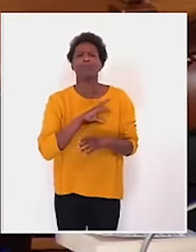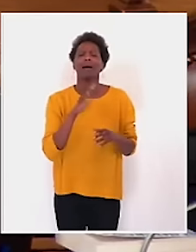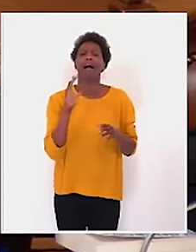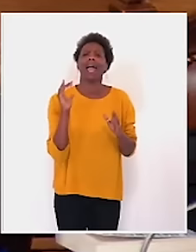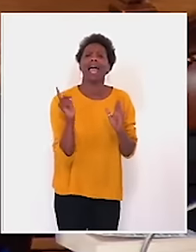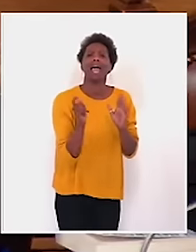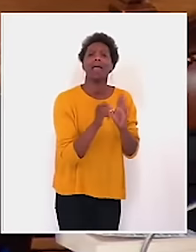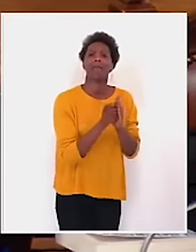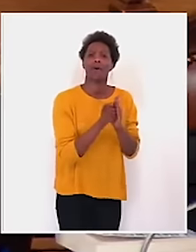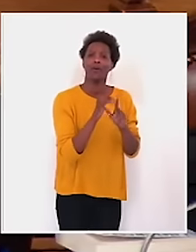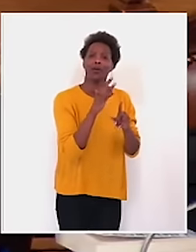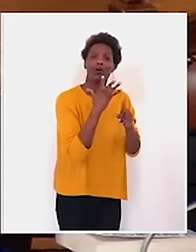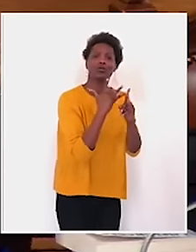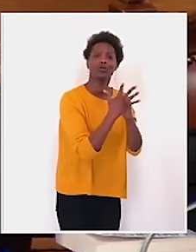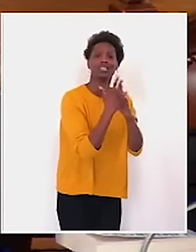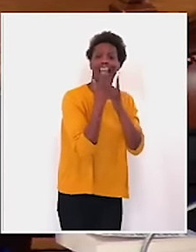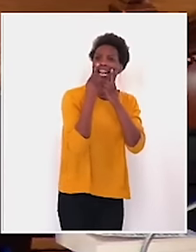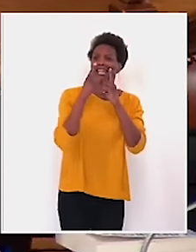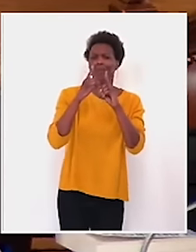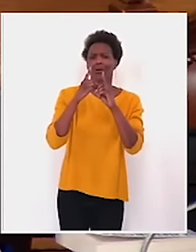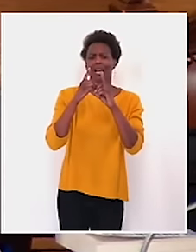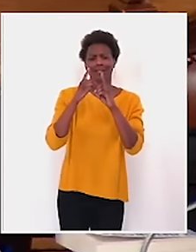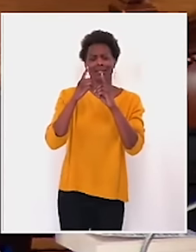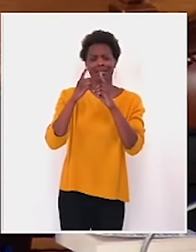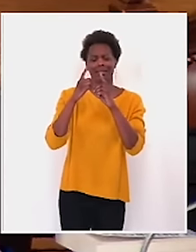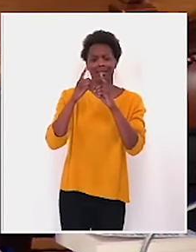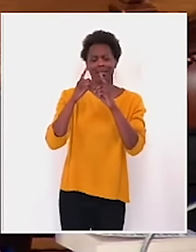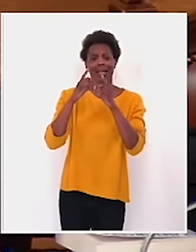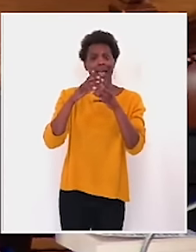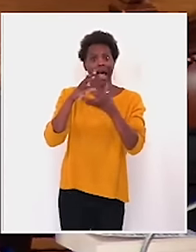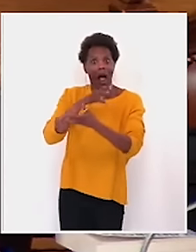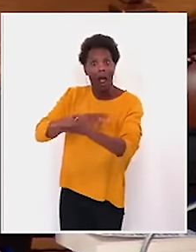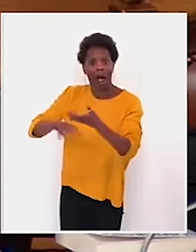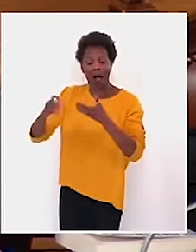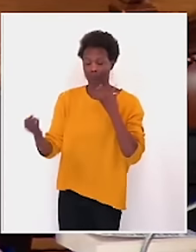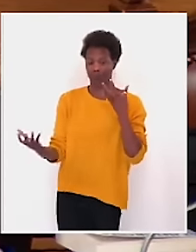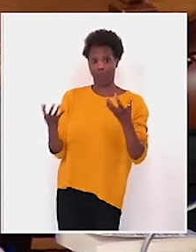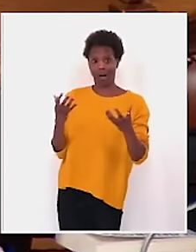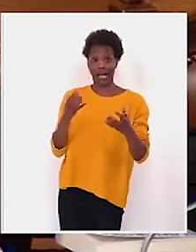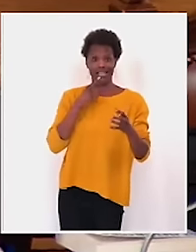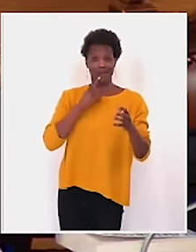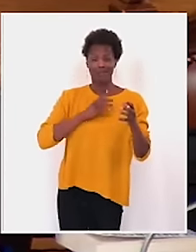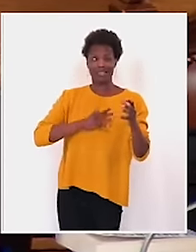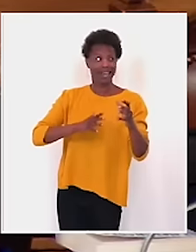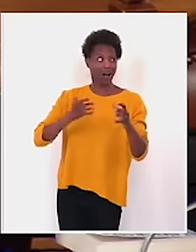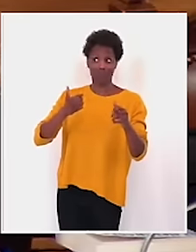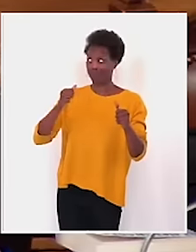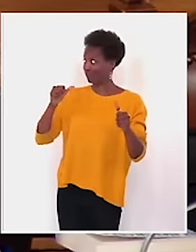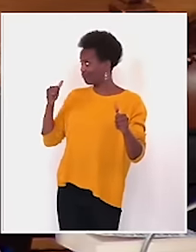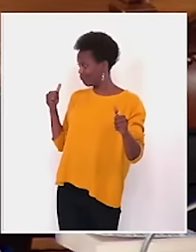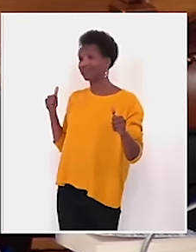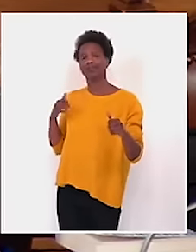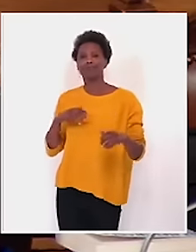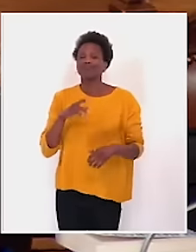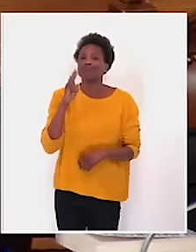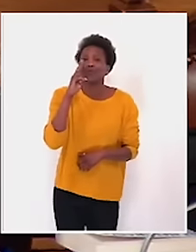était très révolutionnaire, et c'est loin de vous, tout ça. Donc, parce que c'est quand même c'est marrant de voir que tout le monde va voter ici, hein, les sociodémocrates mous